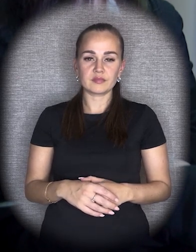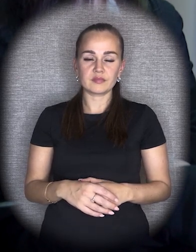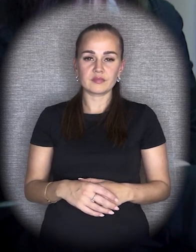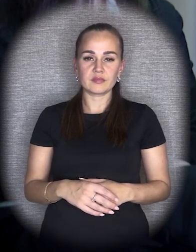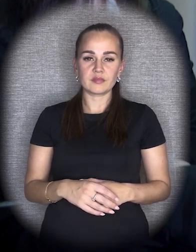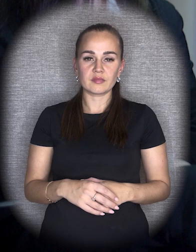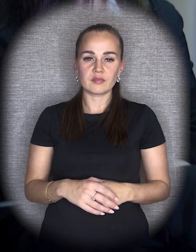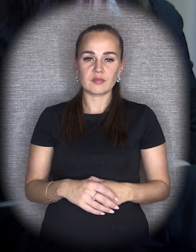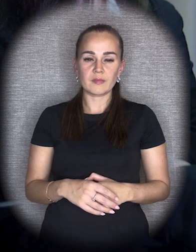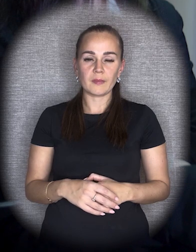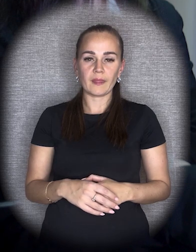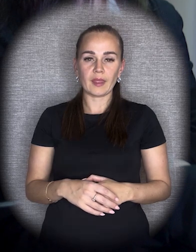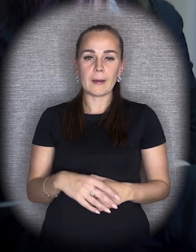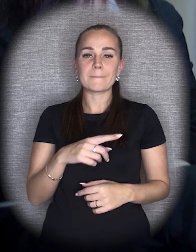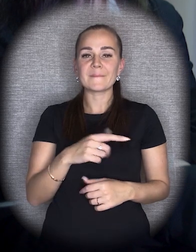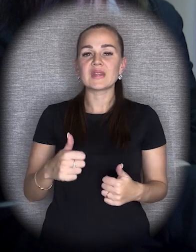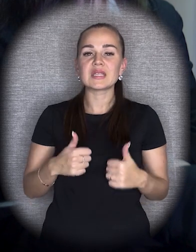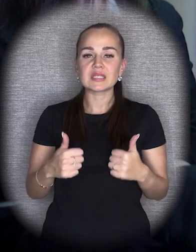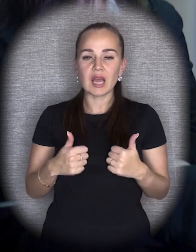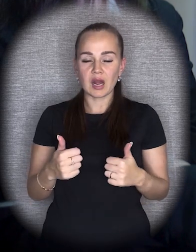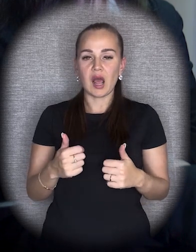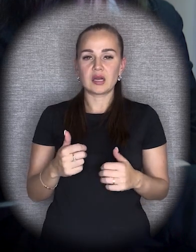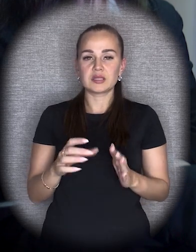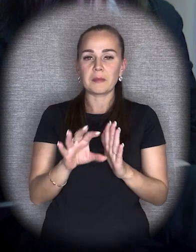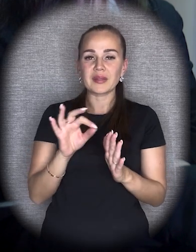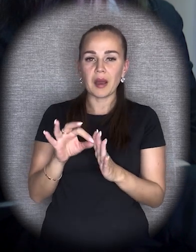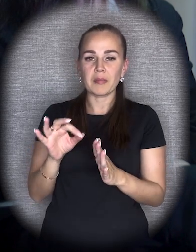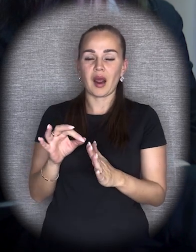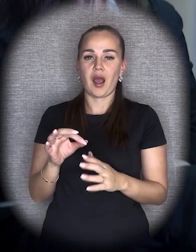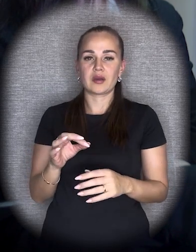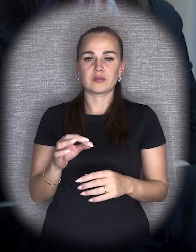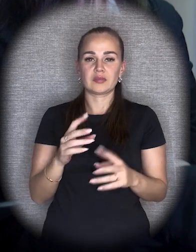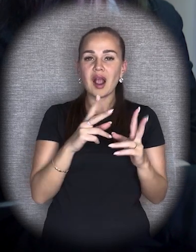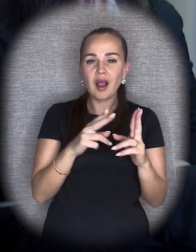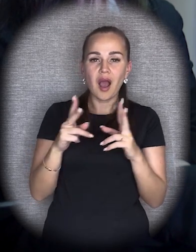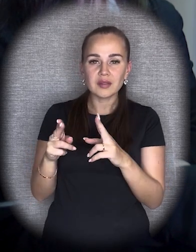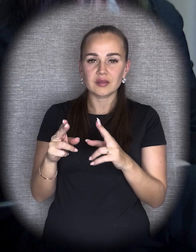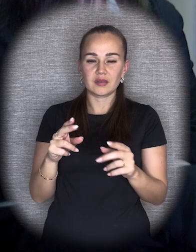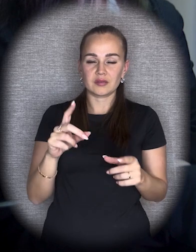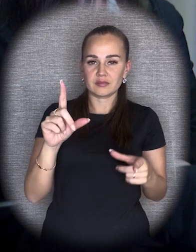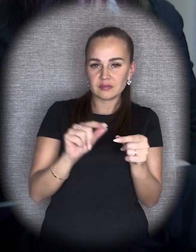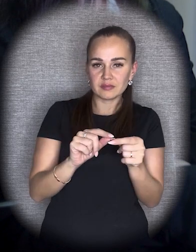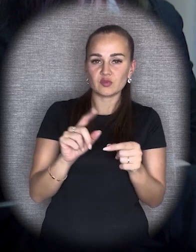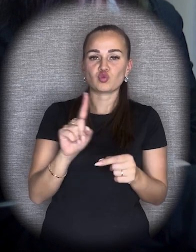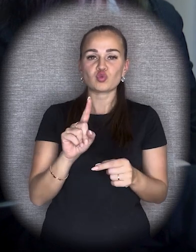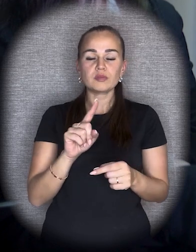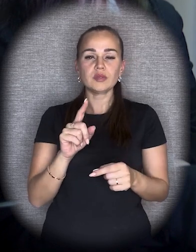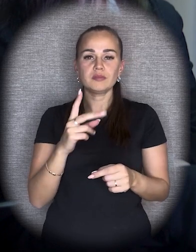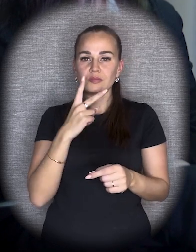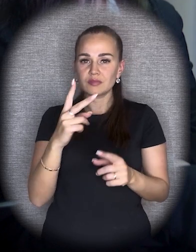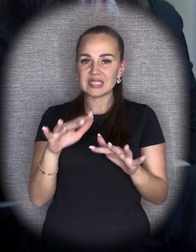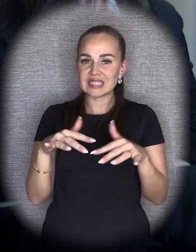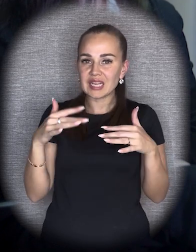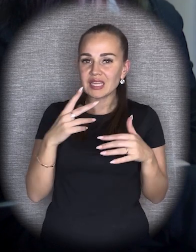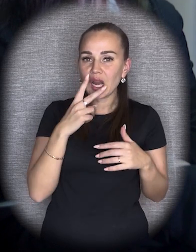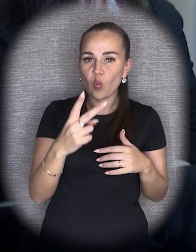истории оно очень значимо, и мы старались, скажем, к нему подобрать кадры, чтобы зрители увидели этого человека вот в том